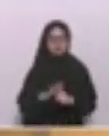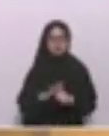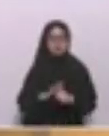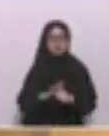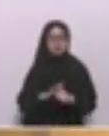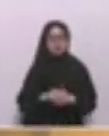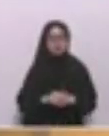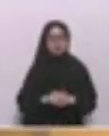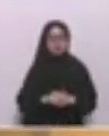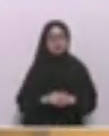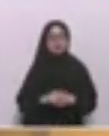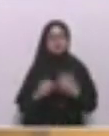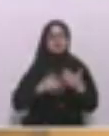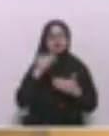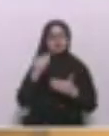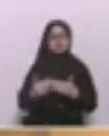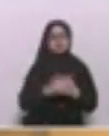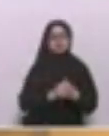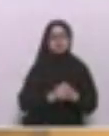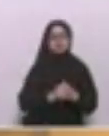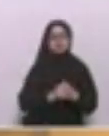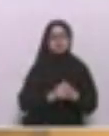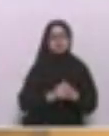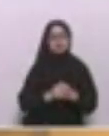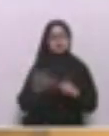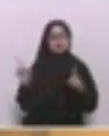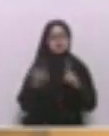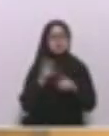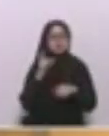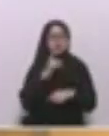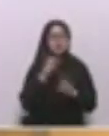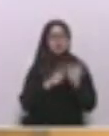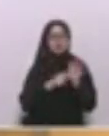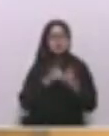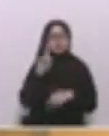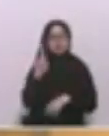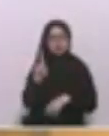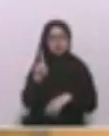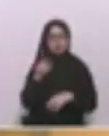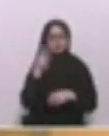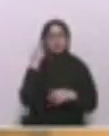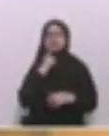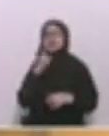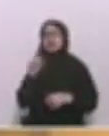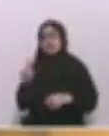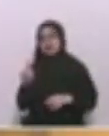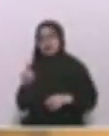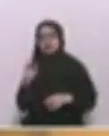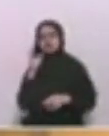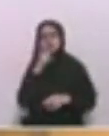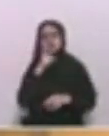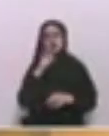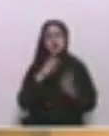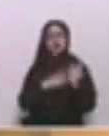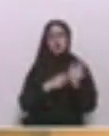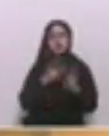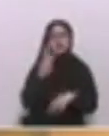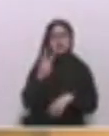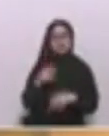baik kami selanjutnya mempersilakan kepada calon Bupati nomor urut 1 untuk bertanya kepada calon Bupati nomor urut